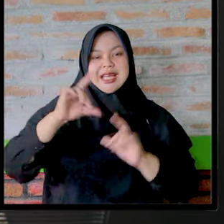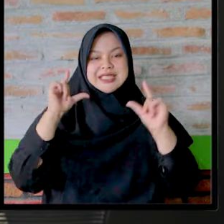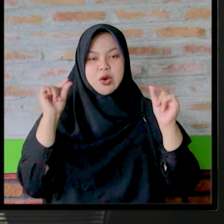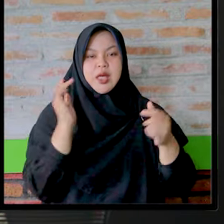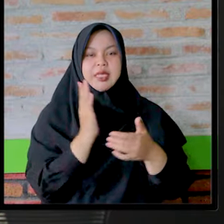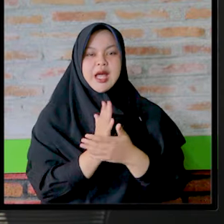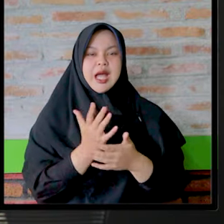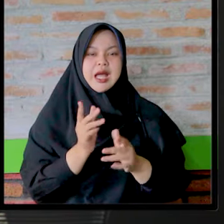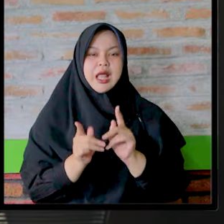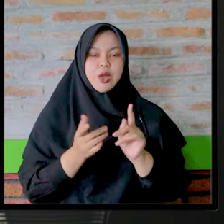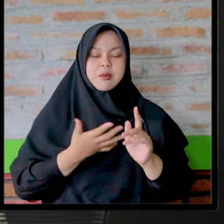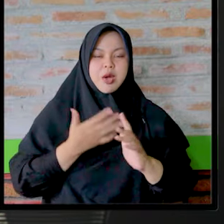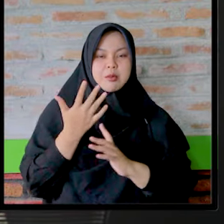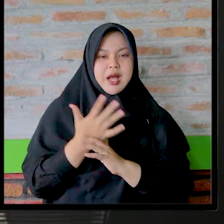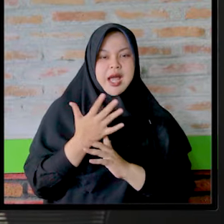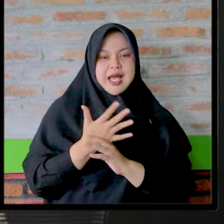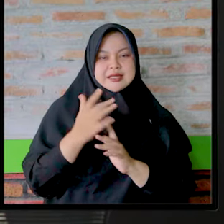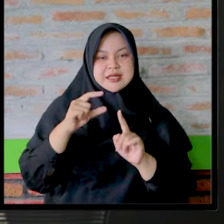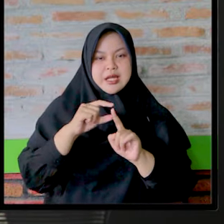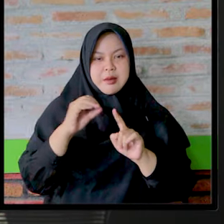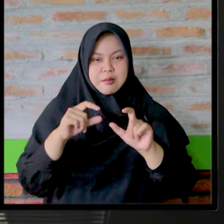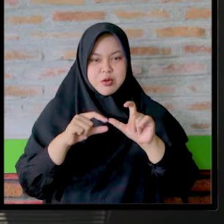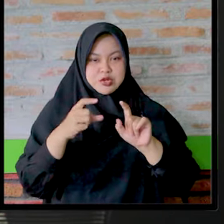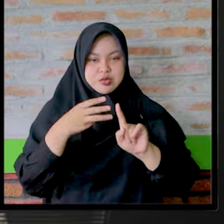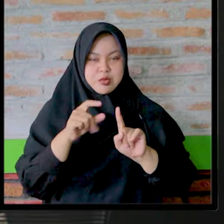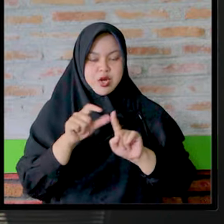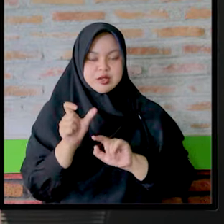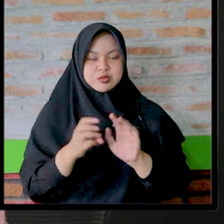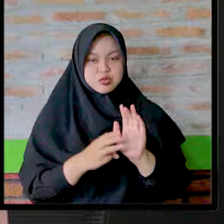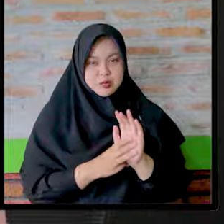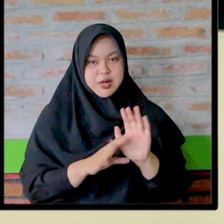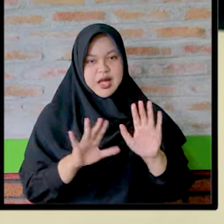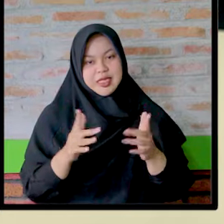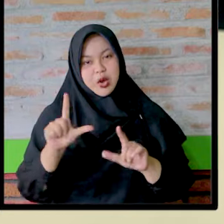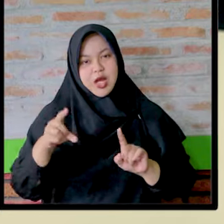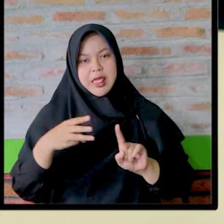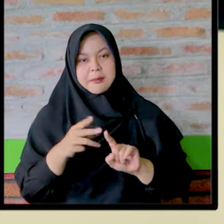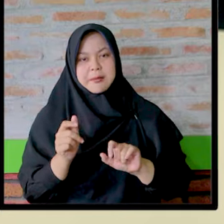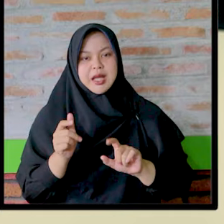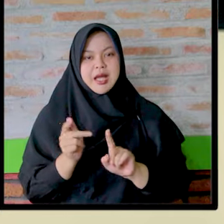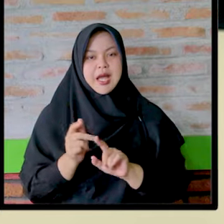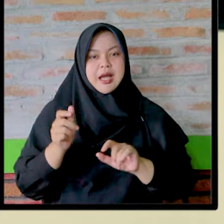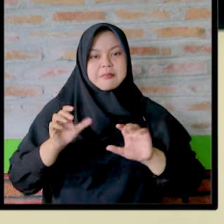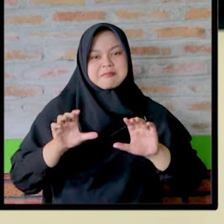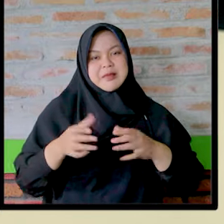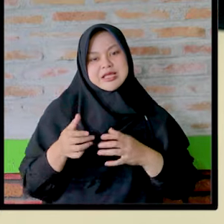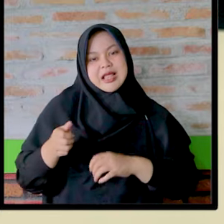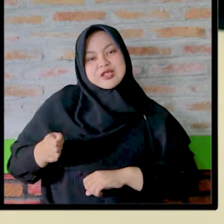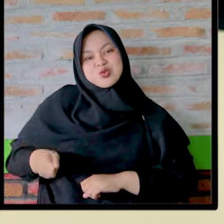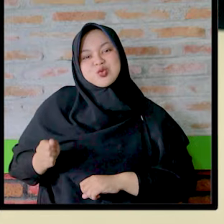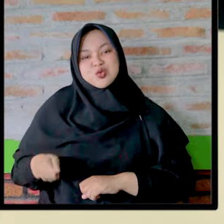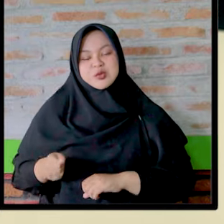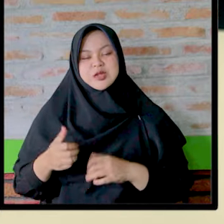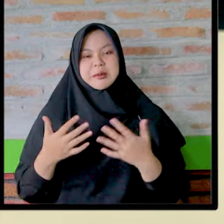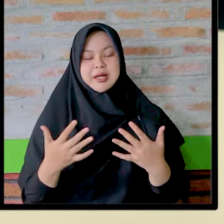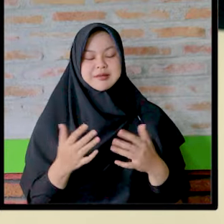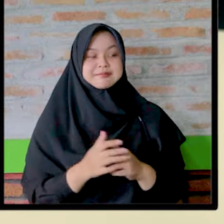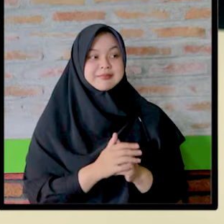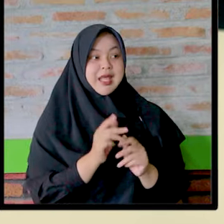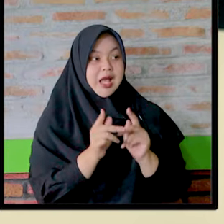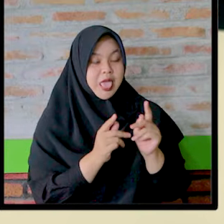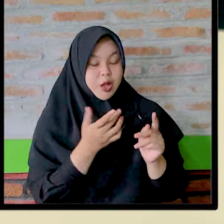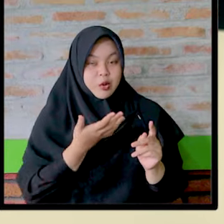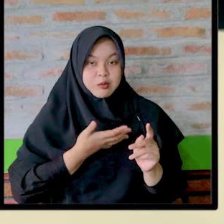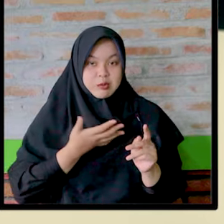pos bakum atau yang EE LBH majelis hukum tadi Bagaimana nih Bu ya kalau mau mengakses layanan di pos